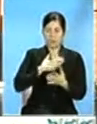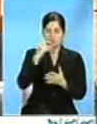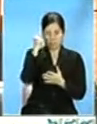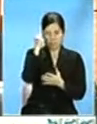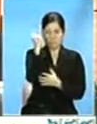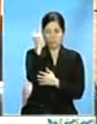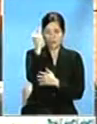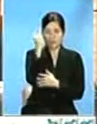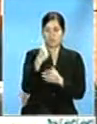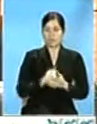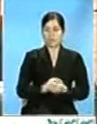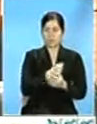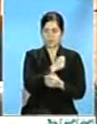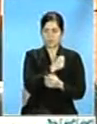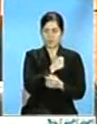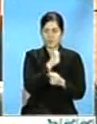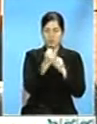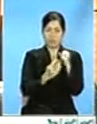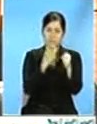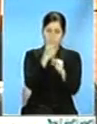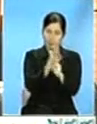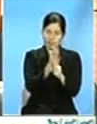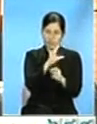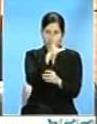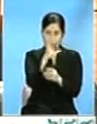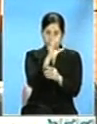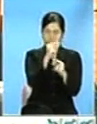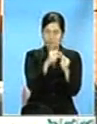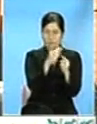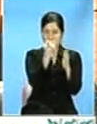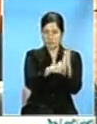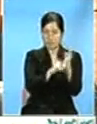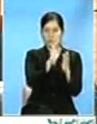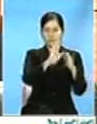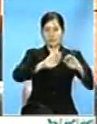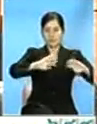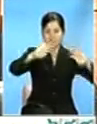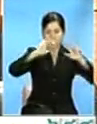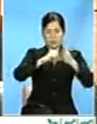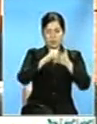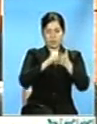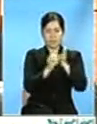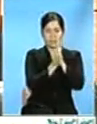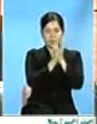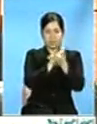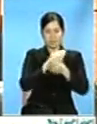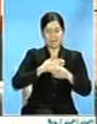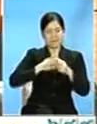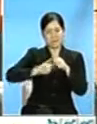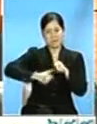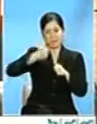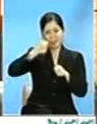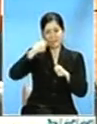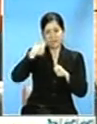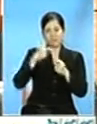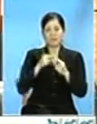น4ปีเราต้องหาจุดผิดพลาดของรัฐบาลแล้วมาแก้แล้วเราใช้จังหวะนั้นเอาชนะ